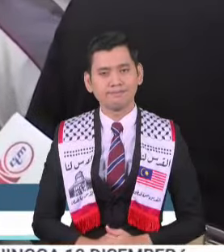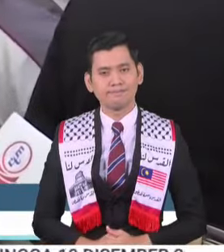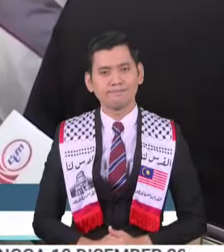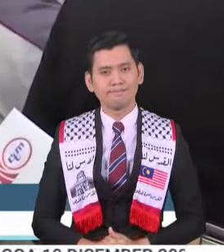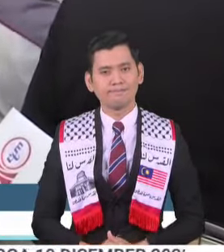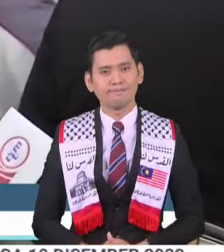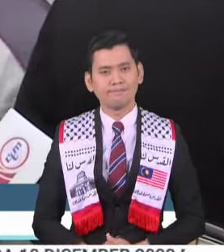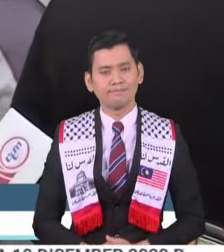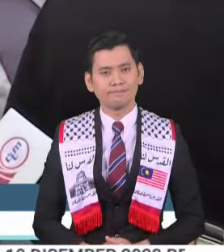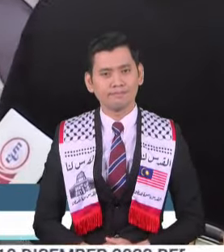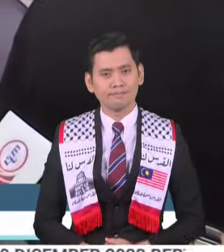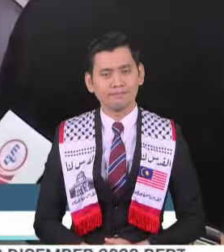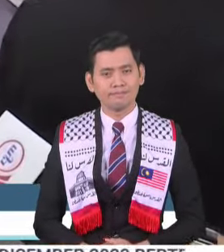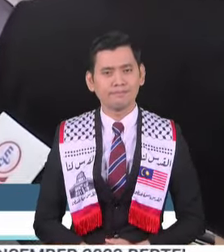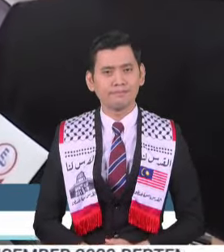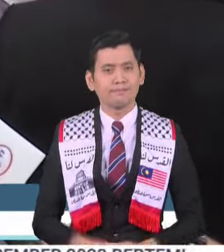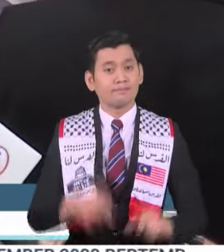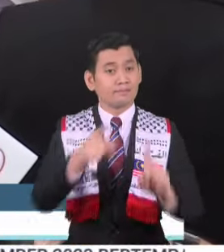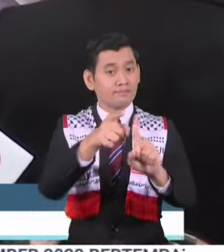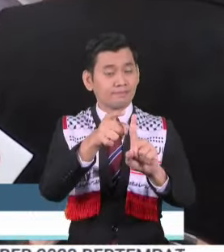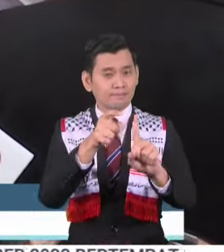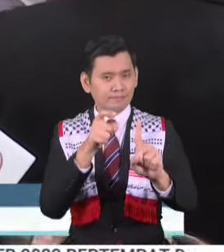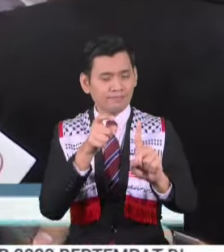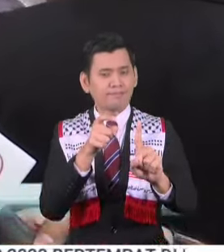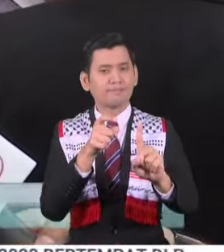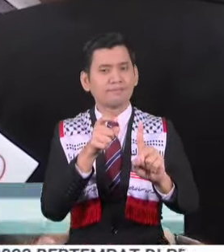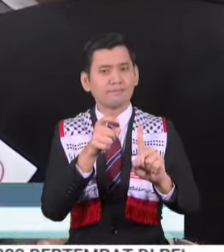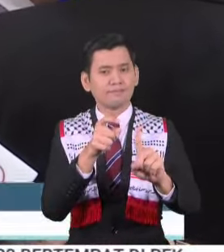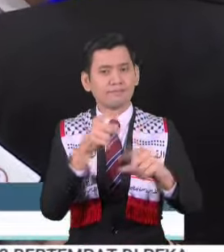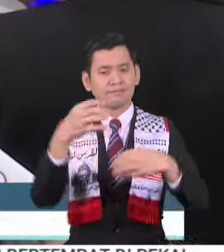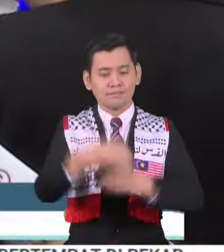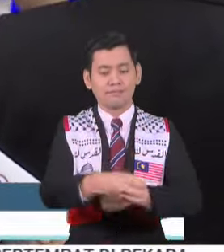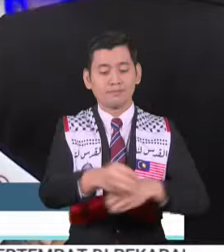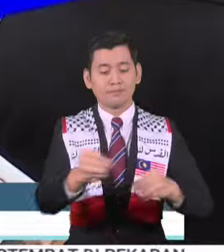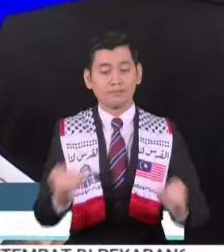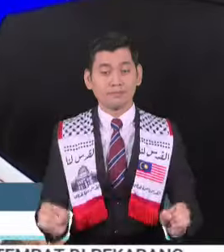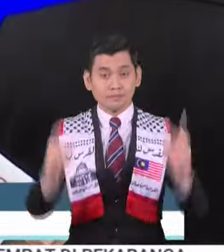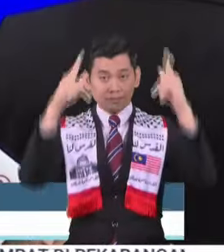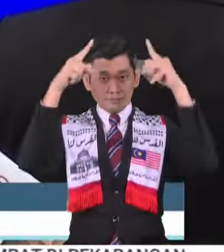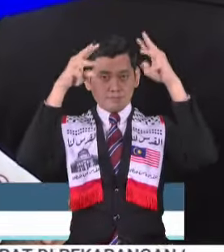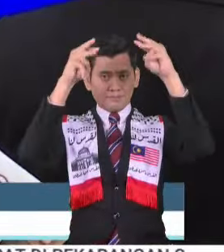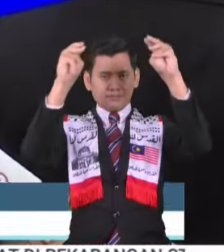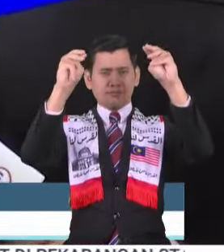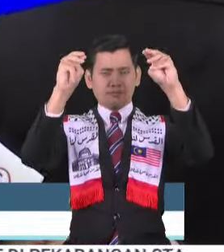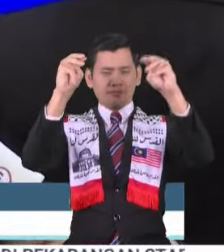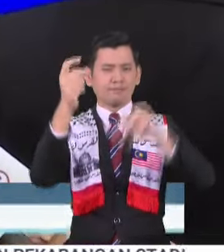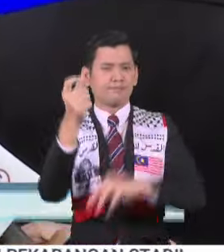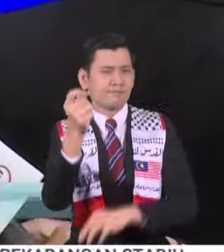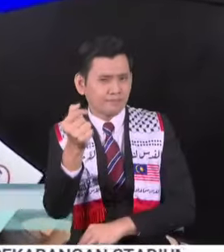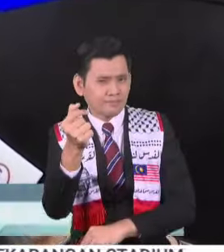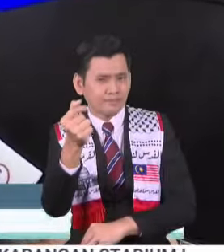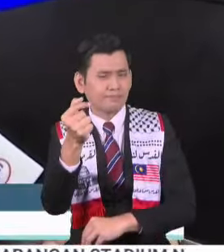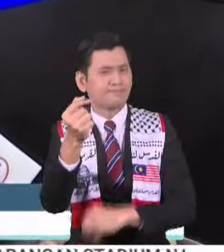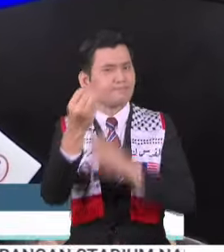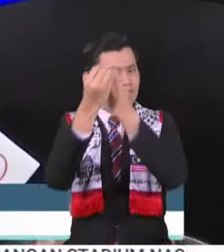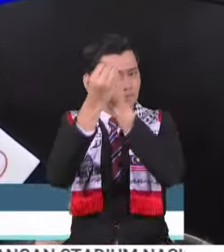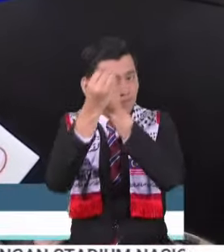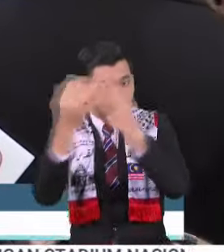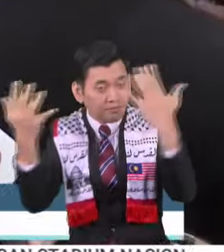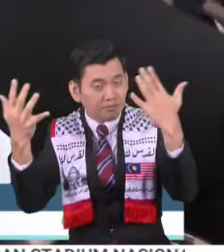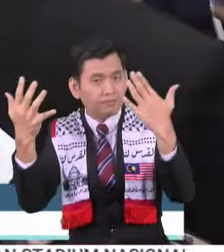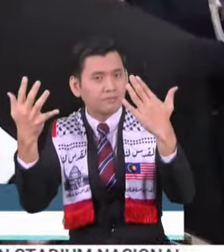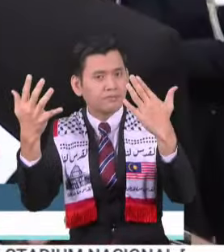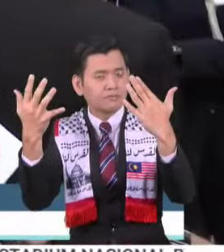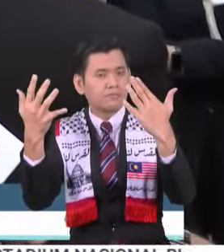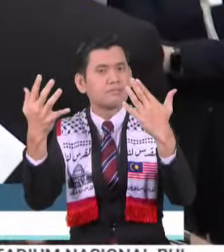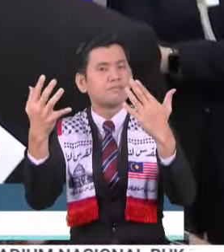berkenaan daripada pejabat Perdana Menteri dan sedikit maklumat yang